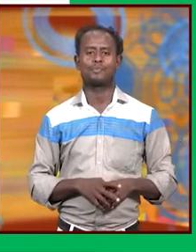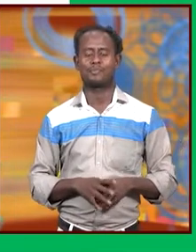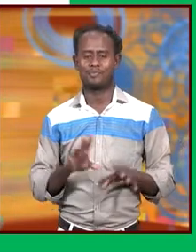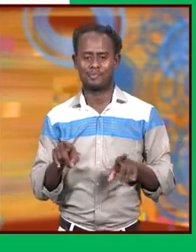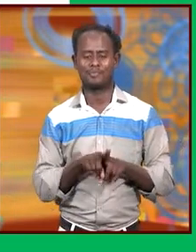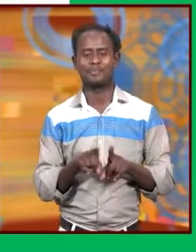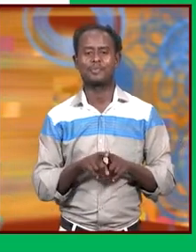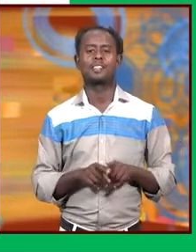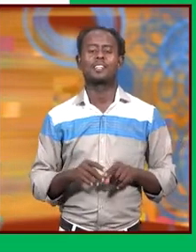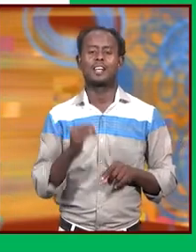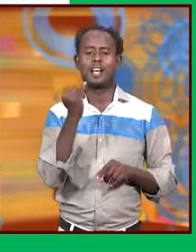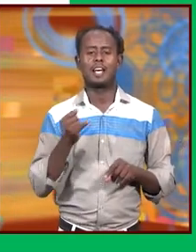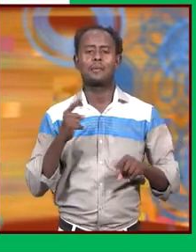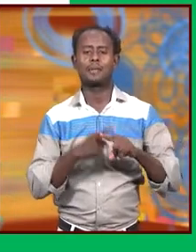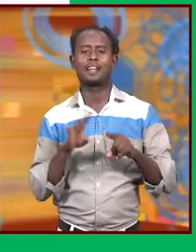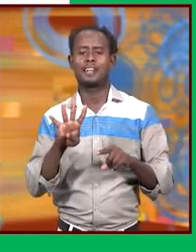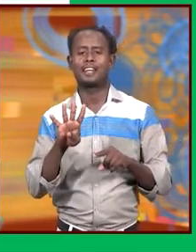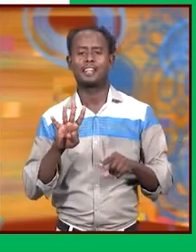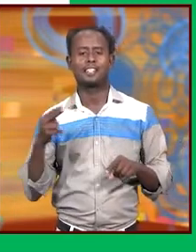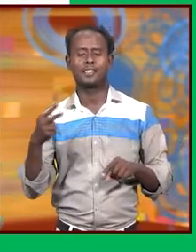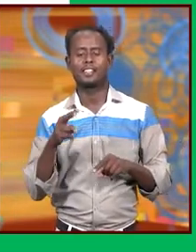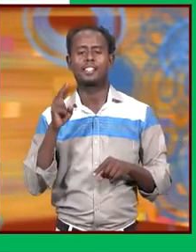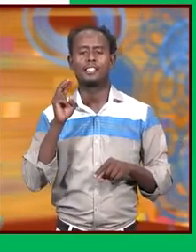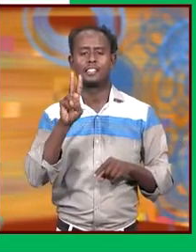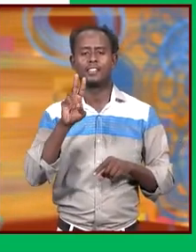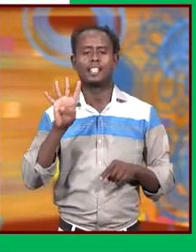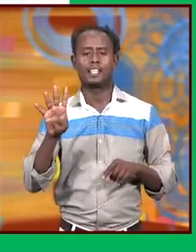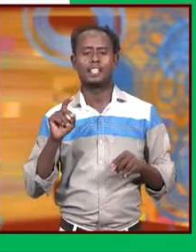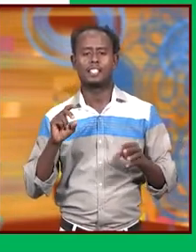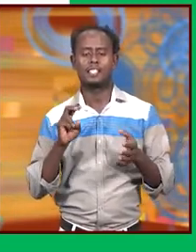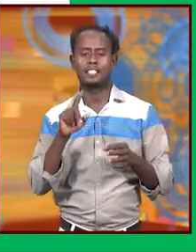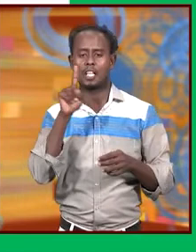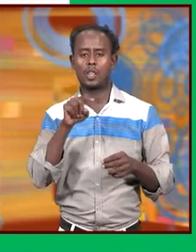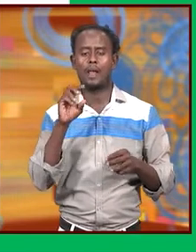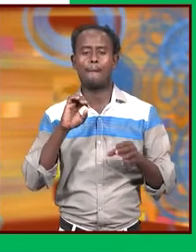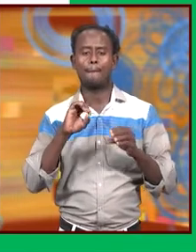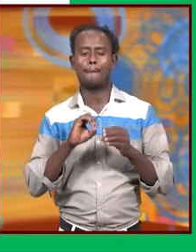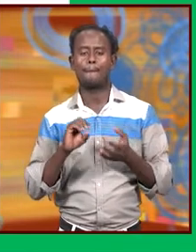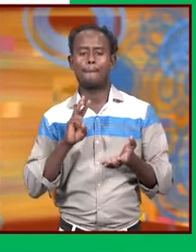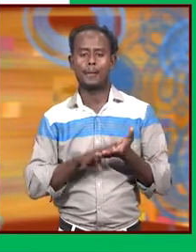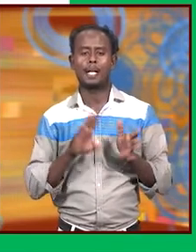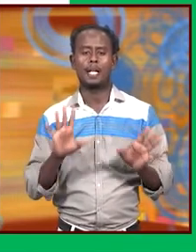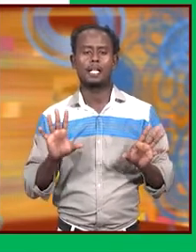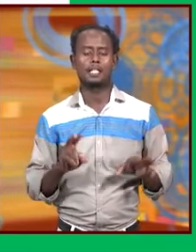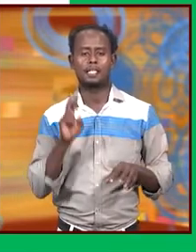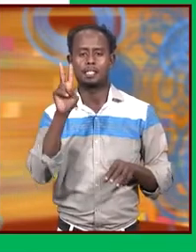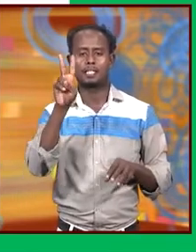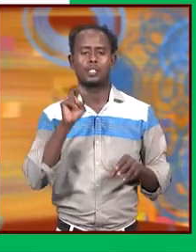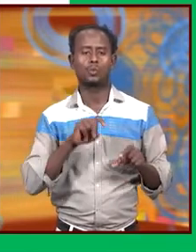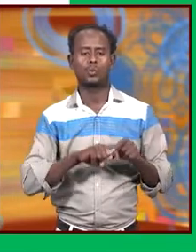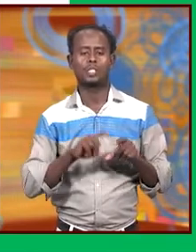அருமை, 6 × 4 24 சதுர மீட்டர். கணக்கு 2,